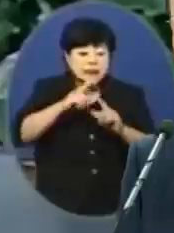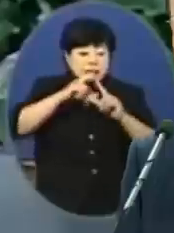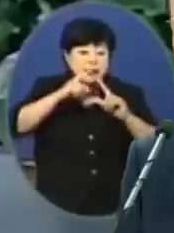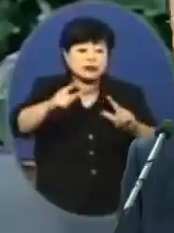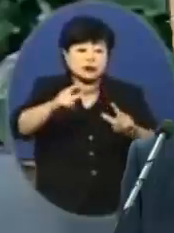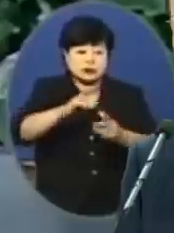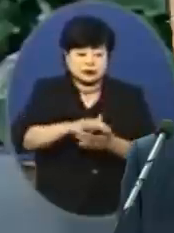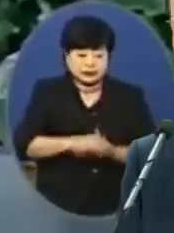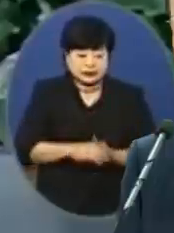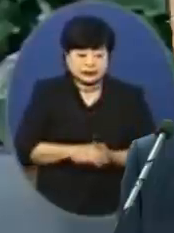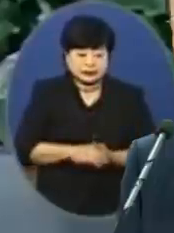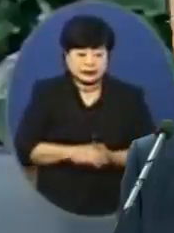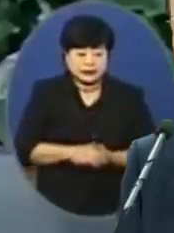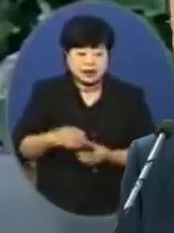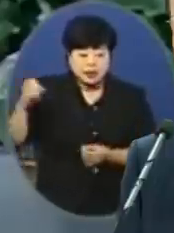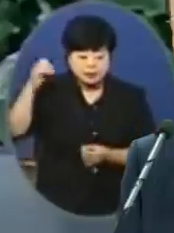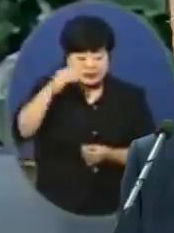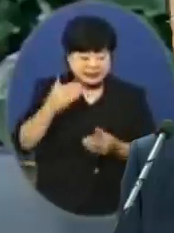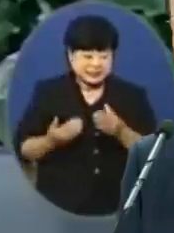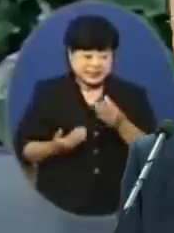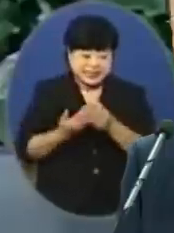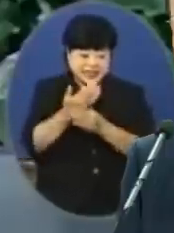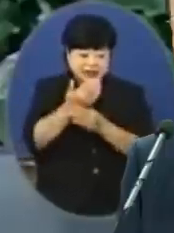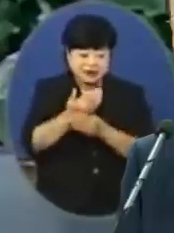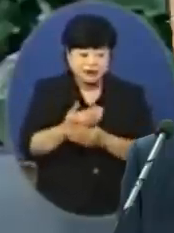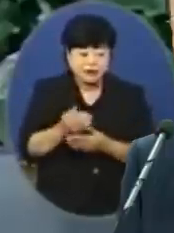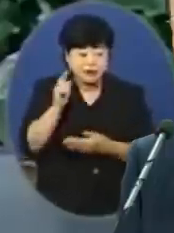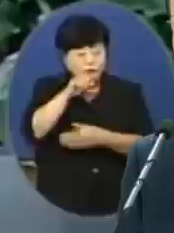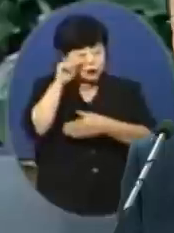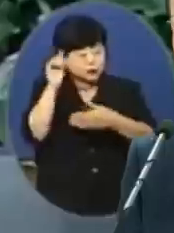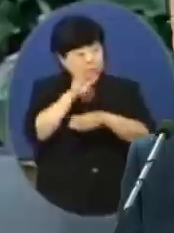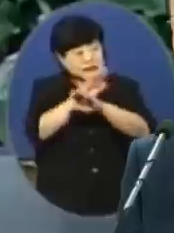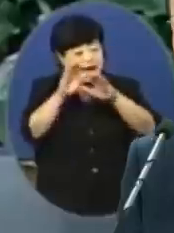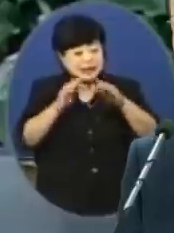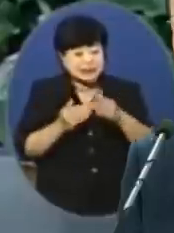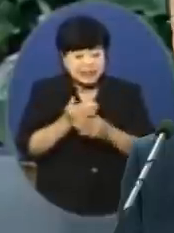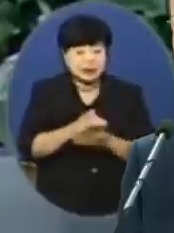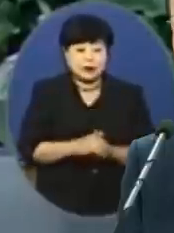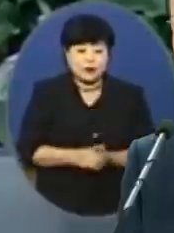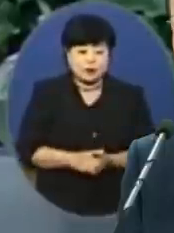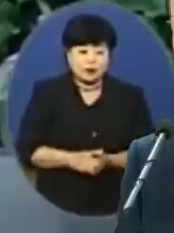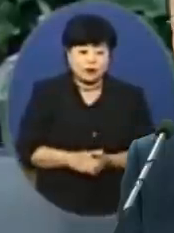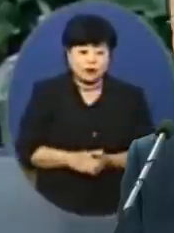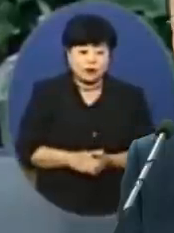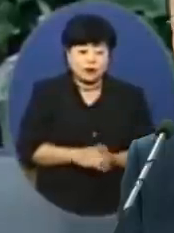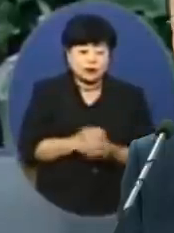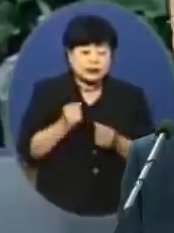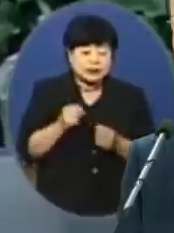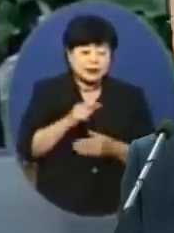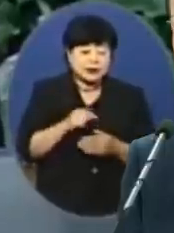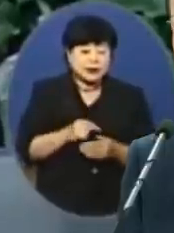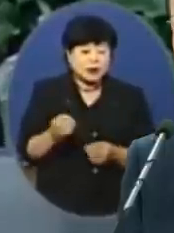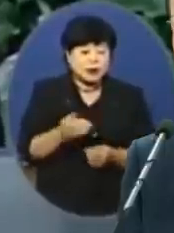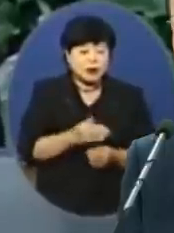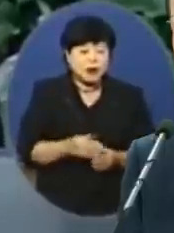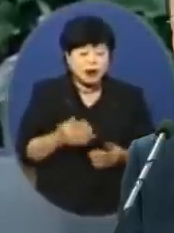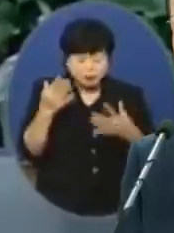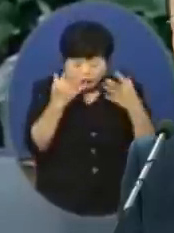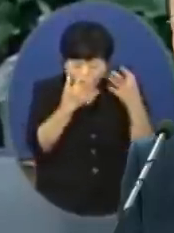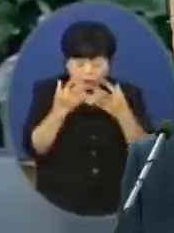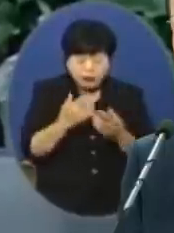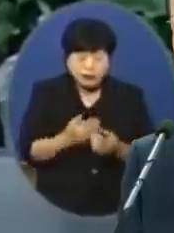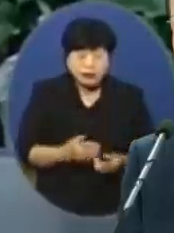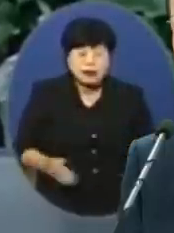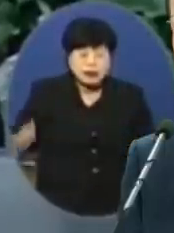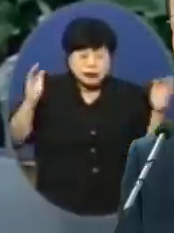말씀하시니 빛이 생기고 공창이 생겨나고 질서가 생기는 것입니다. 우리의 삶이 공허하고 혼돈하고 허함에